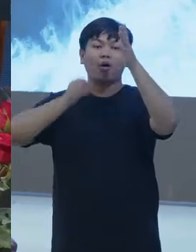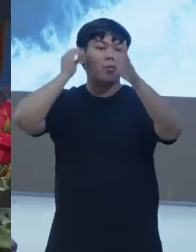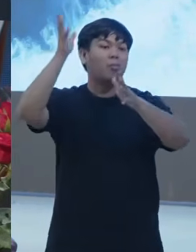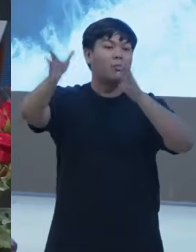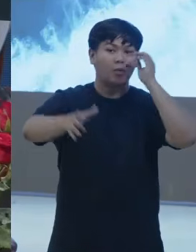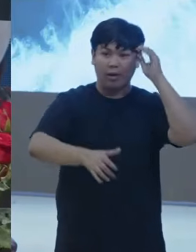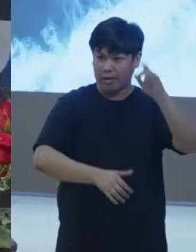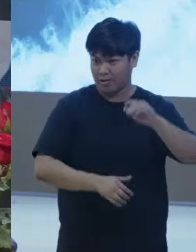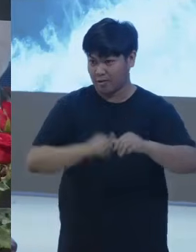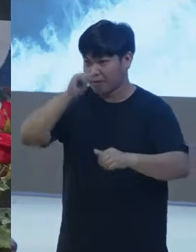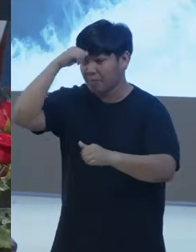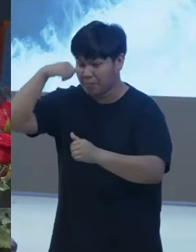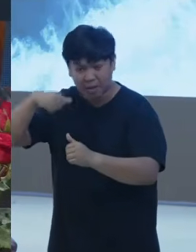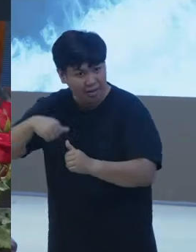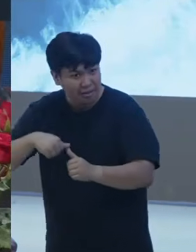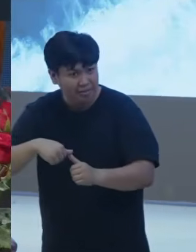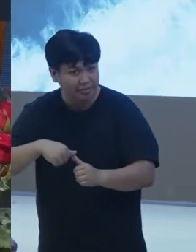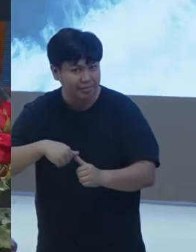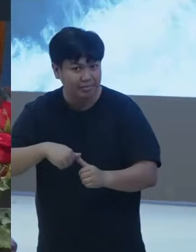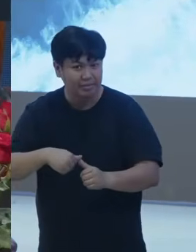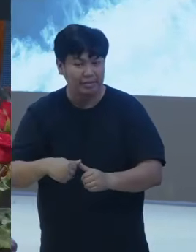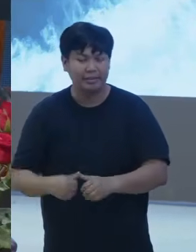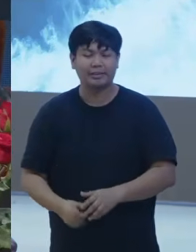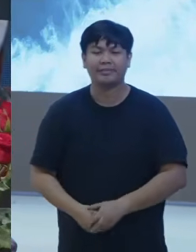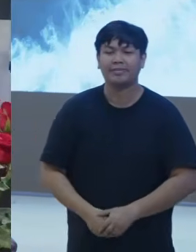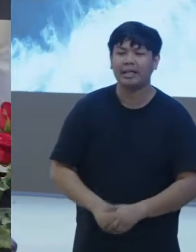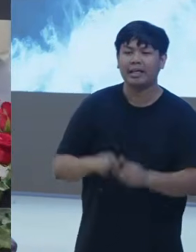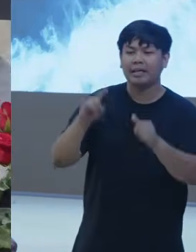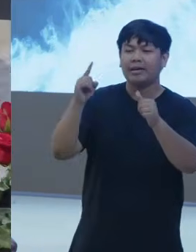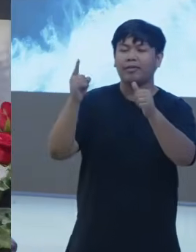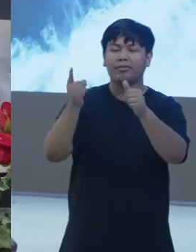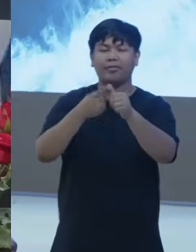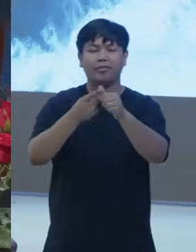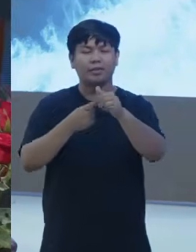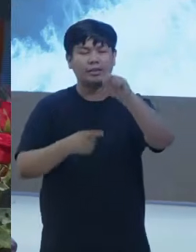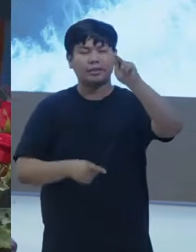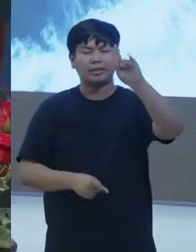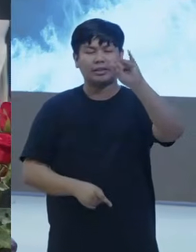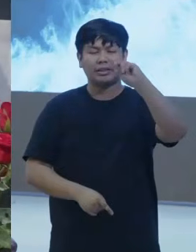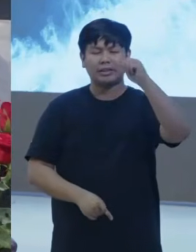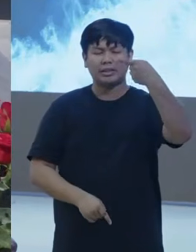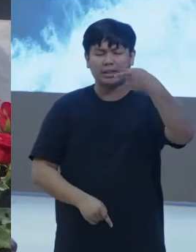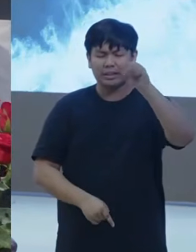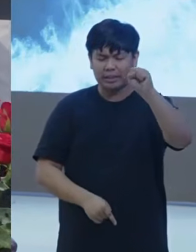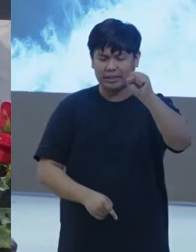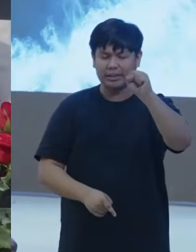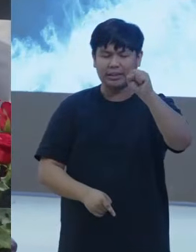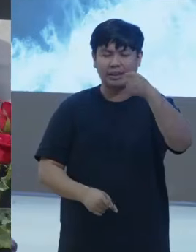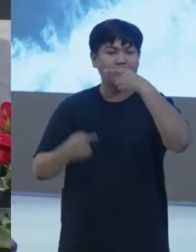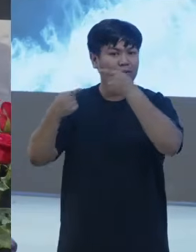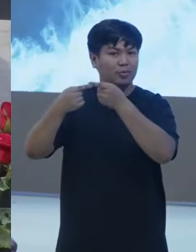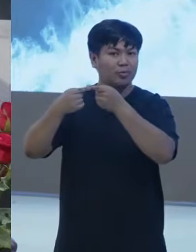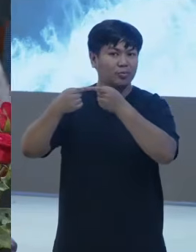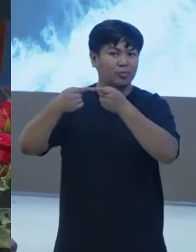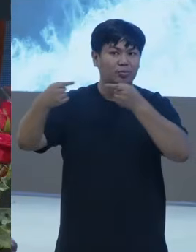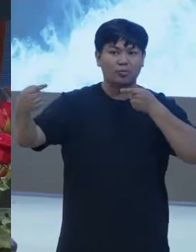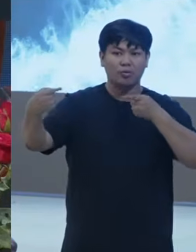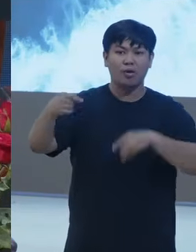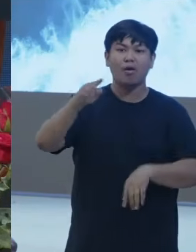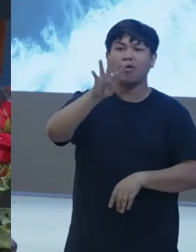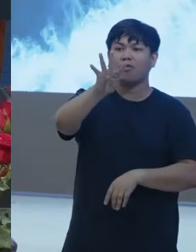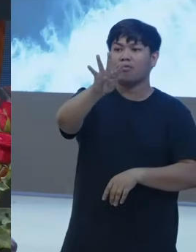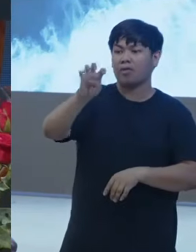Elijah, no? So 1 Kings chapter 17, 18, kalaban niya 400 priests